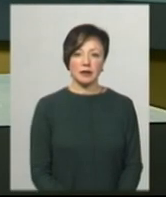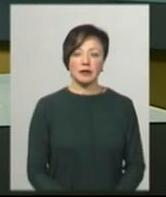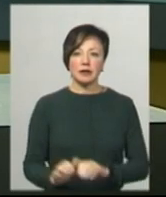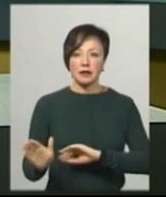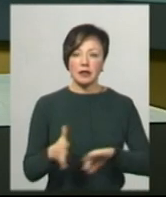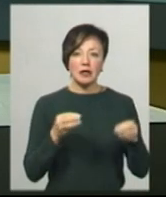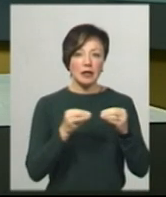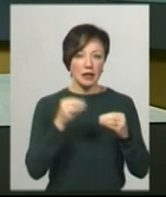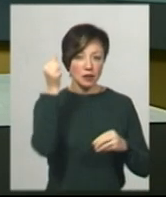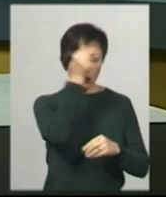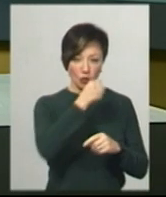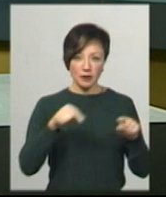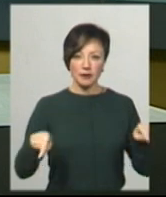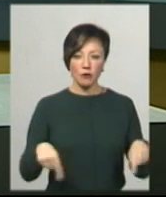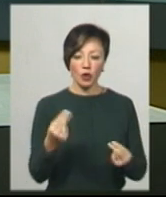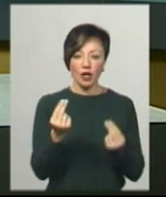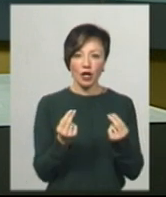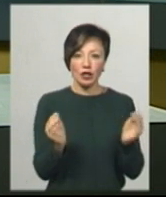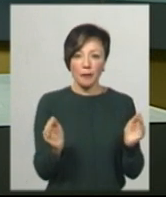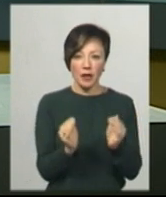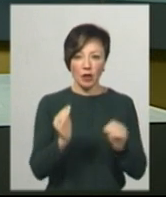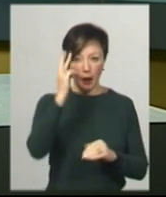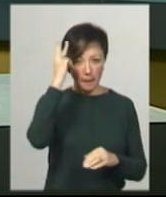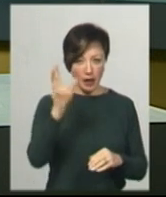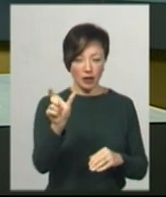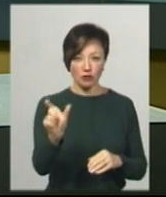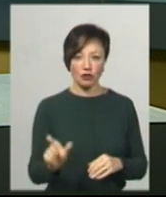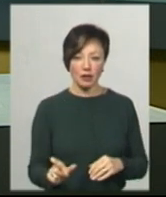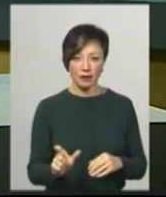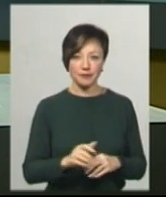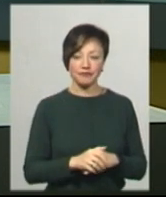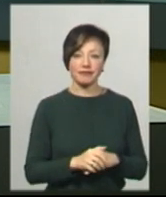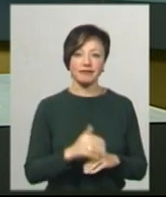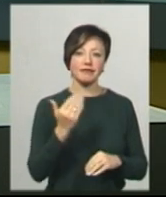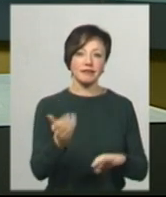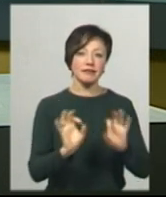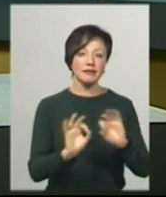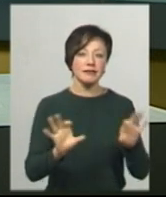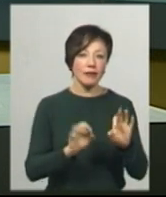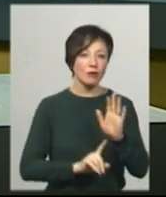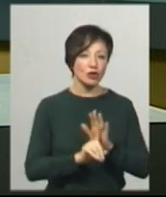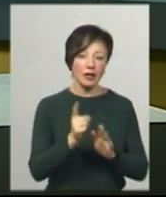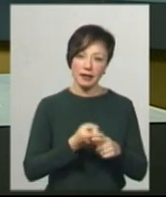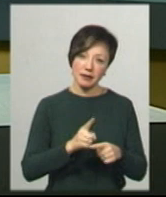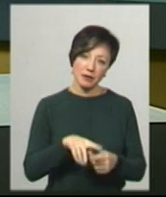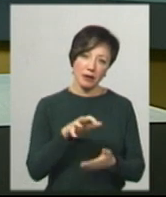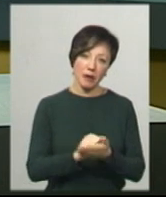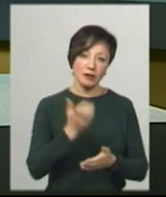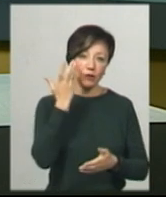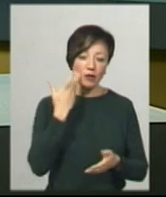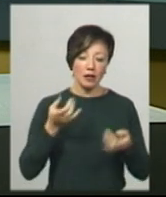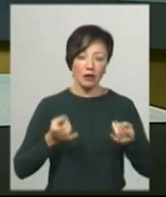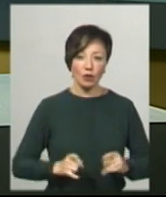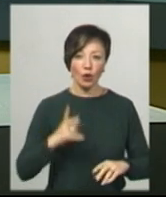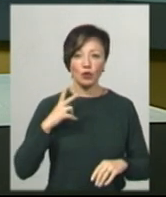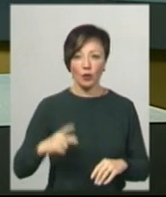Десять років створює іграшки в мініатюрі хмельничанка Наталя Казанцева-Примак. За її словами, почала цим займатися після народження доньки у